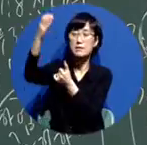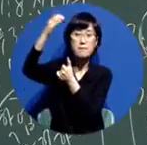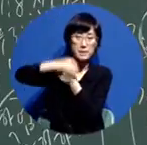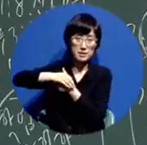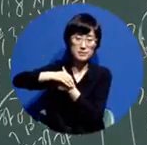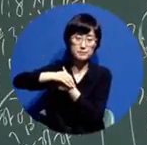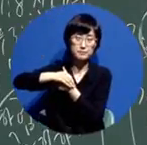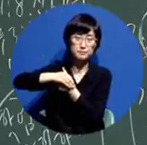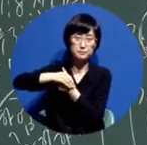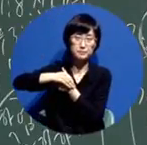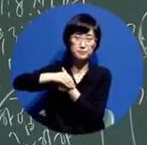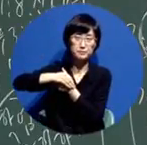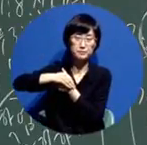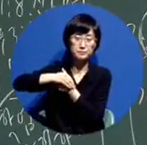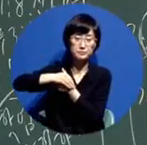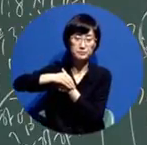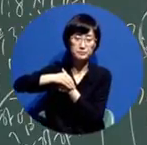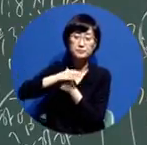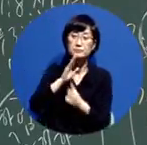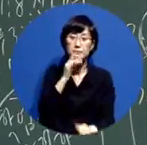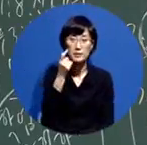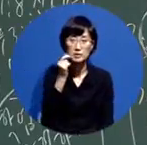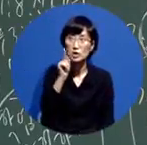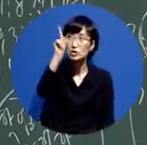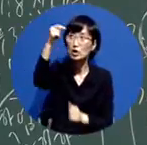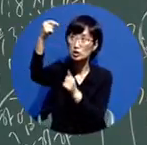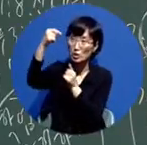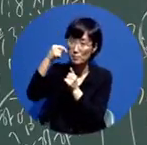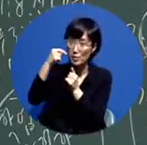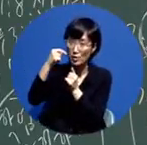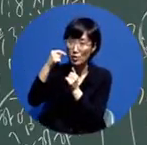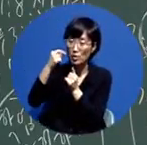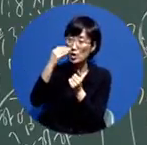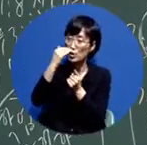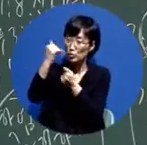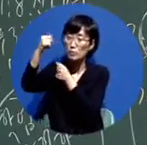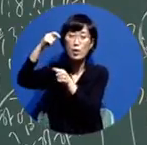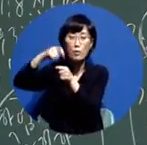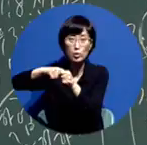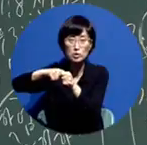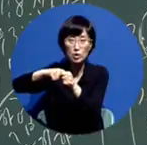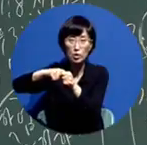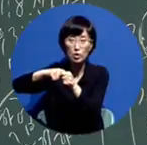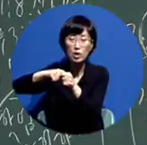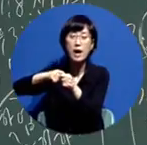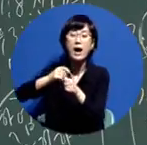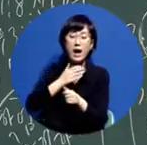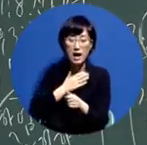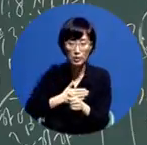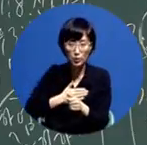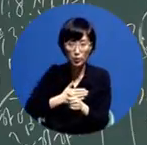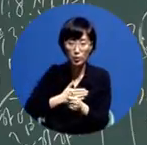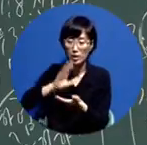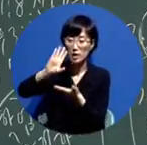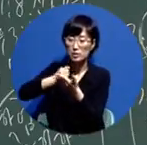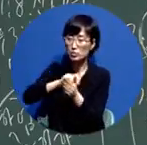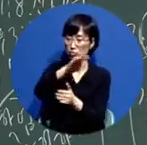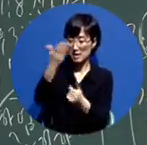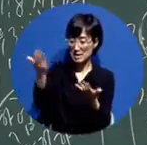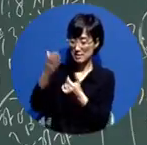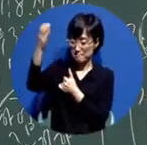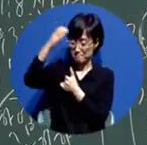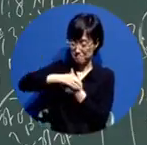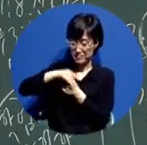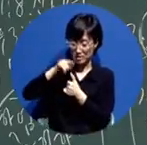的天命。 천명사명소명가진그래서천명무패천명필승할수밖에없